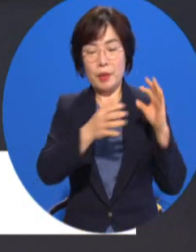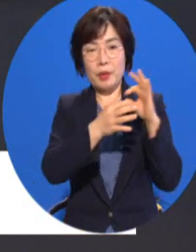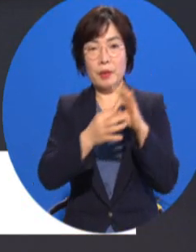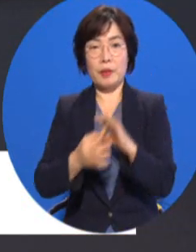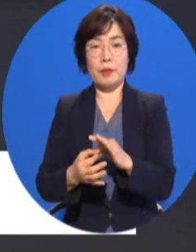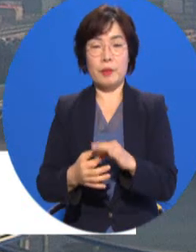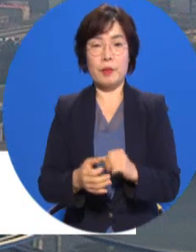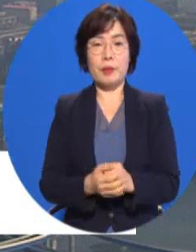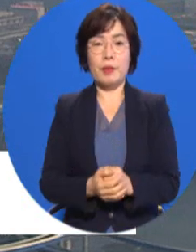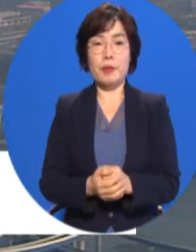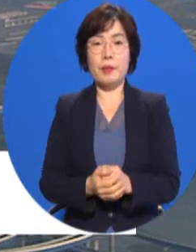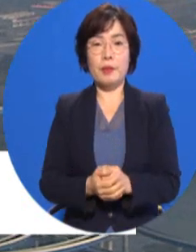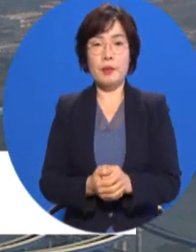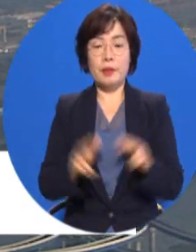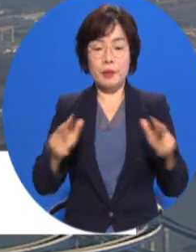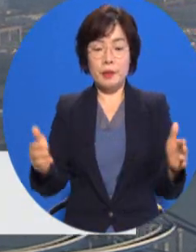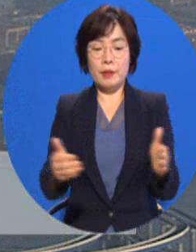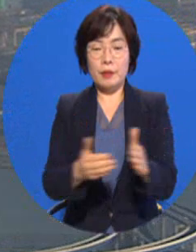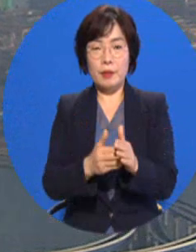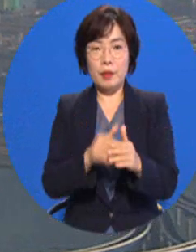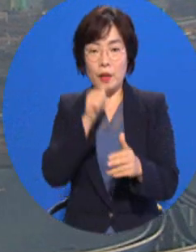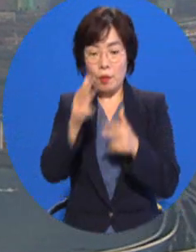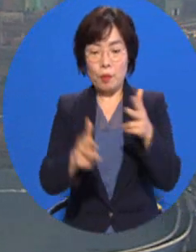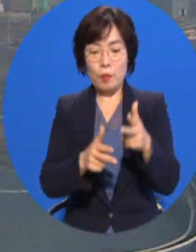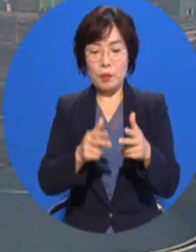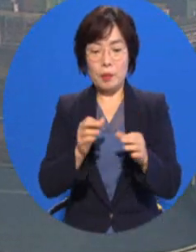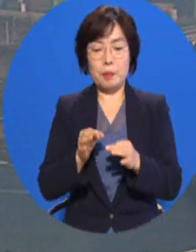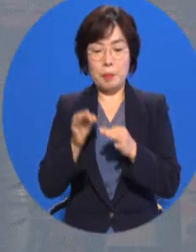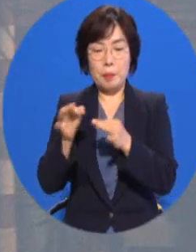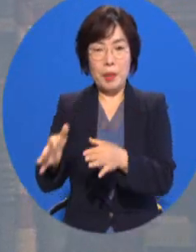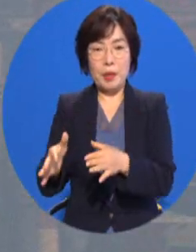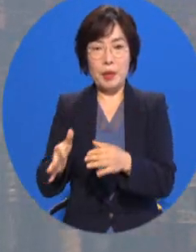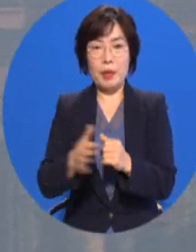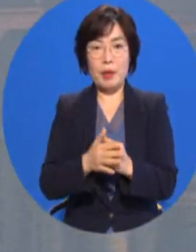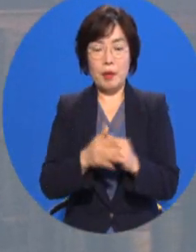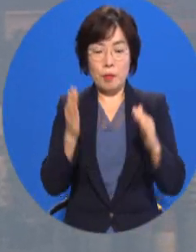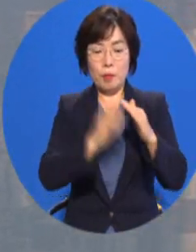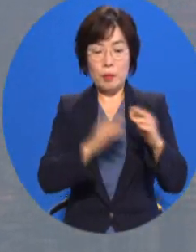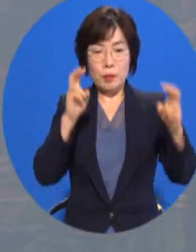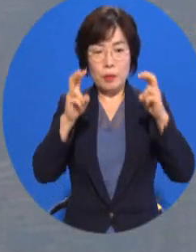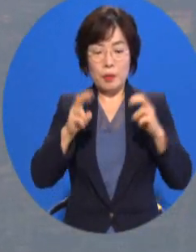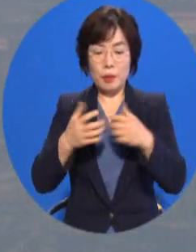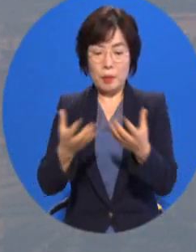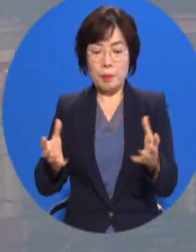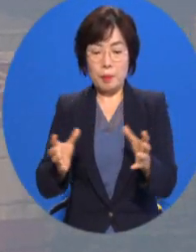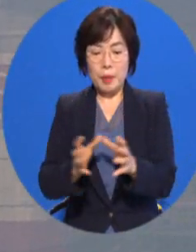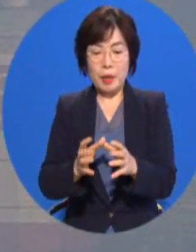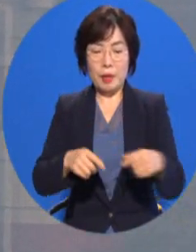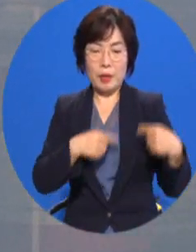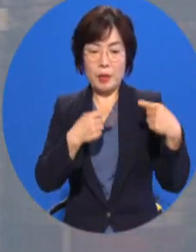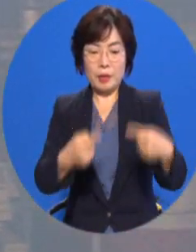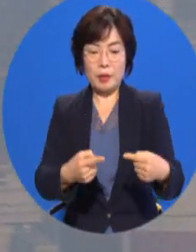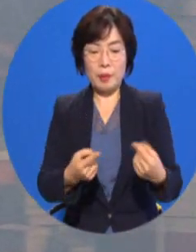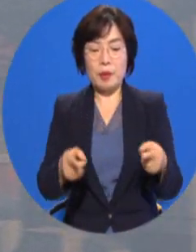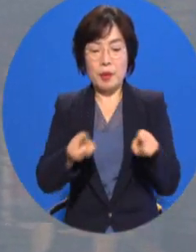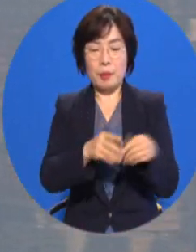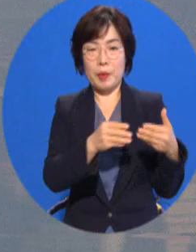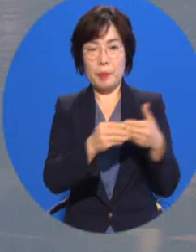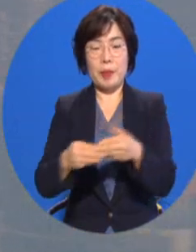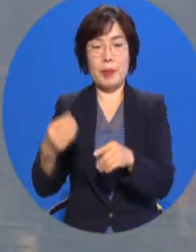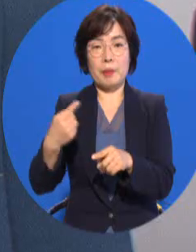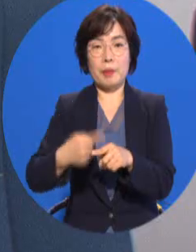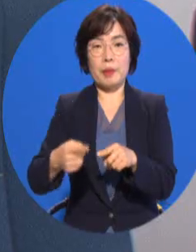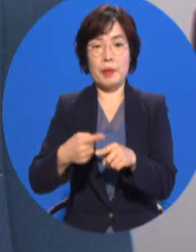맞댔습니다. 그동안 포스코의 환경 개선 비용 투자와 함께 공기업과 산단 입주 기업들의 참여를 이끌어냈다는 평가를